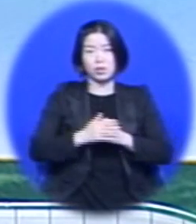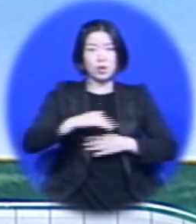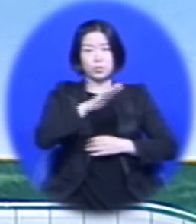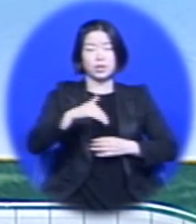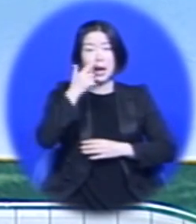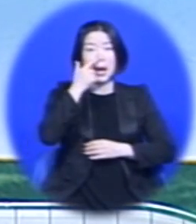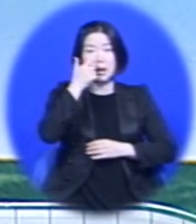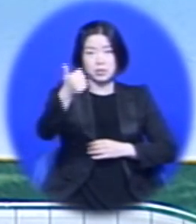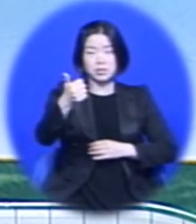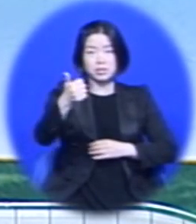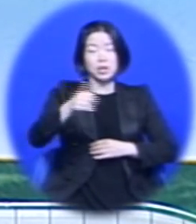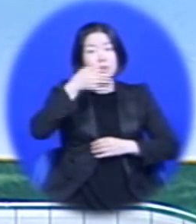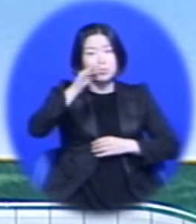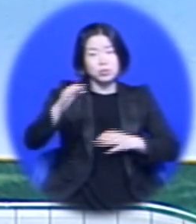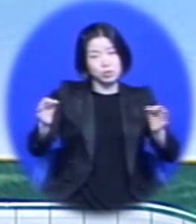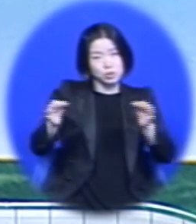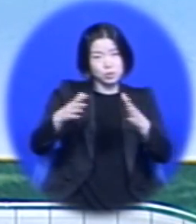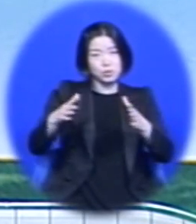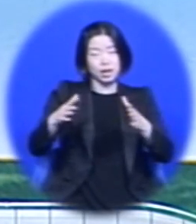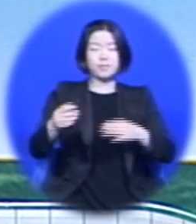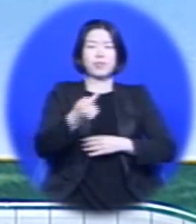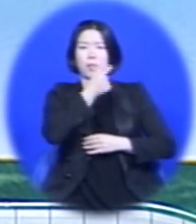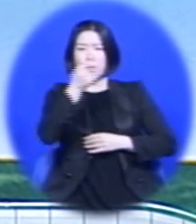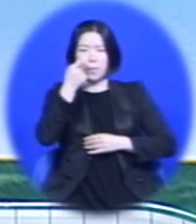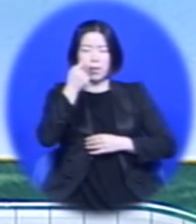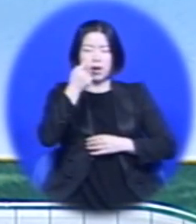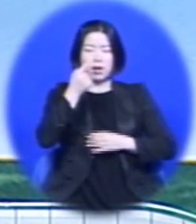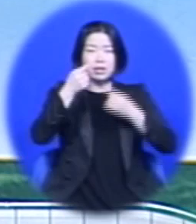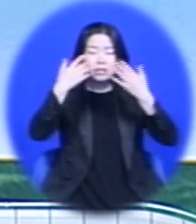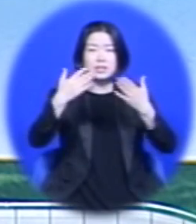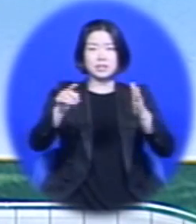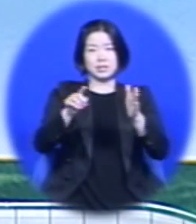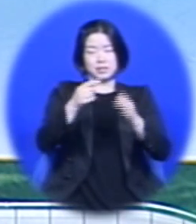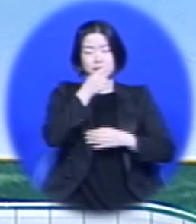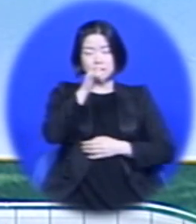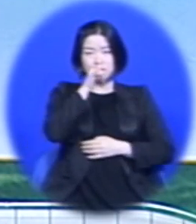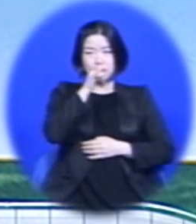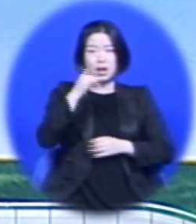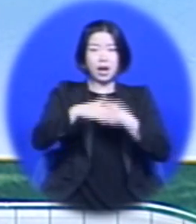하나님을 아버지라고 부르는 순간에 확증되는 일이 있습니다. 우리가 하나님의 자녀라는